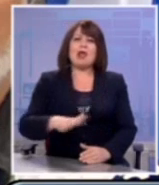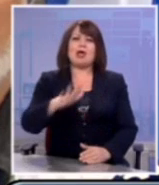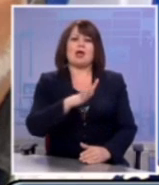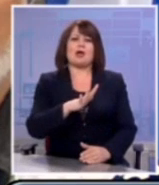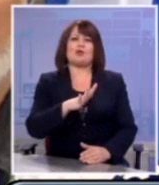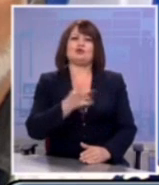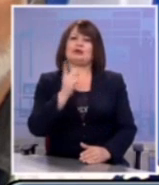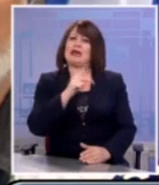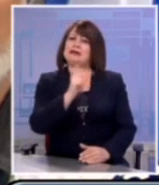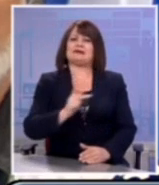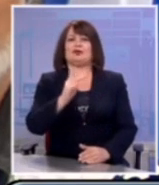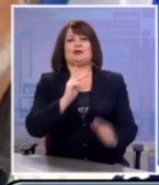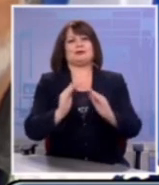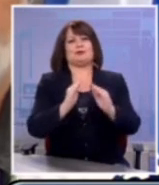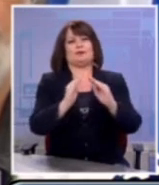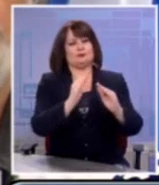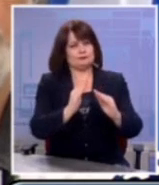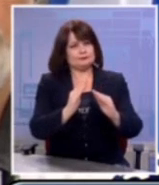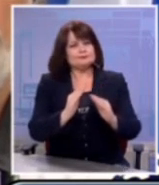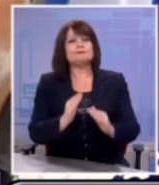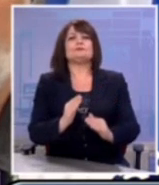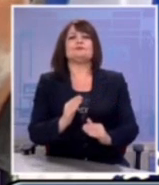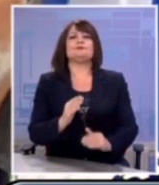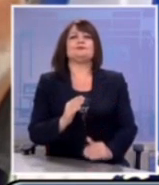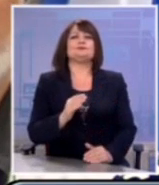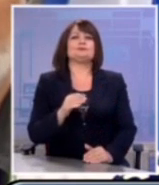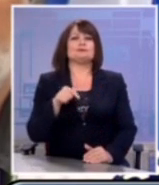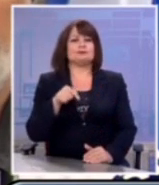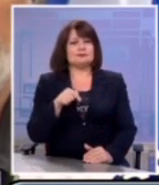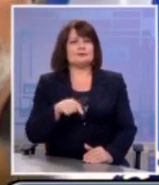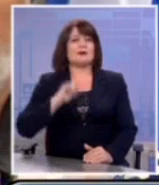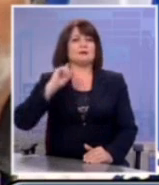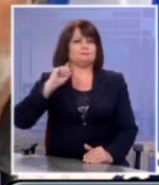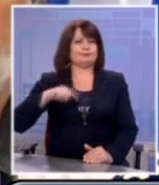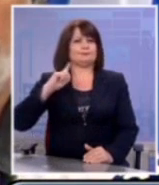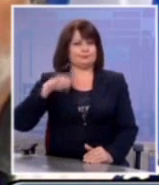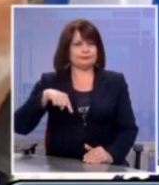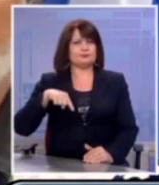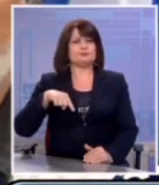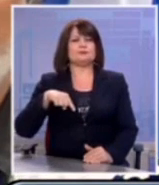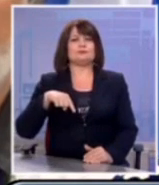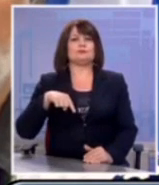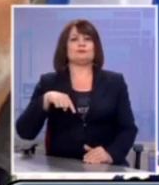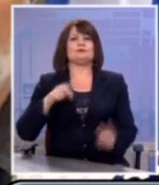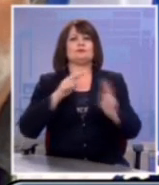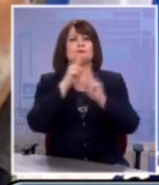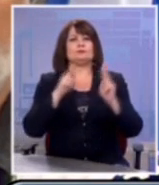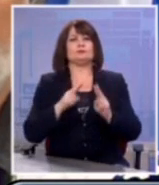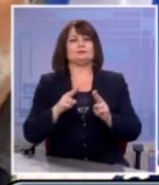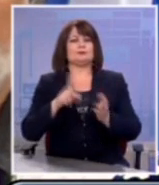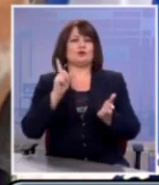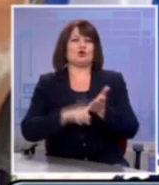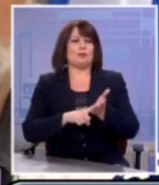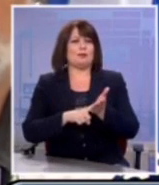και οι άλλες κοινωνίες και οι λαοί, από την παραβιαστική της διεθνούς